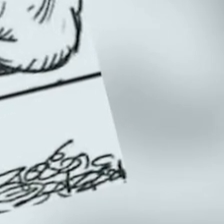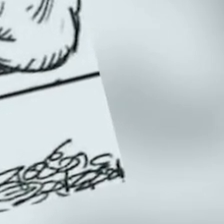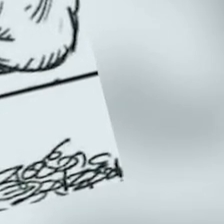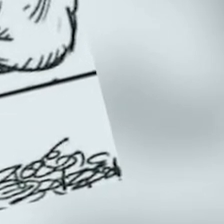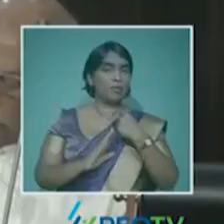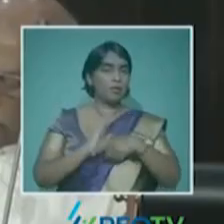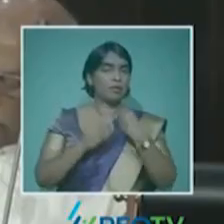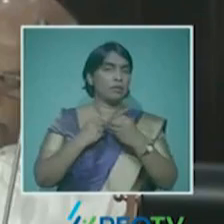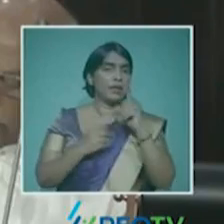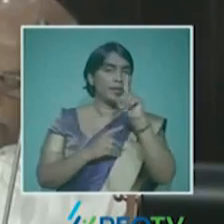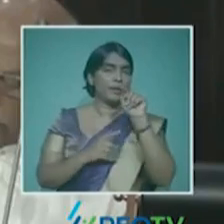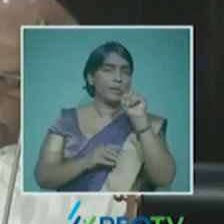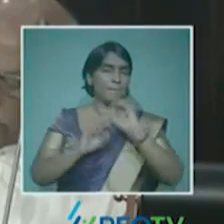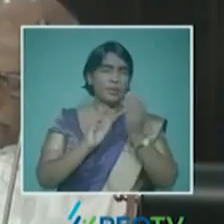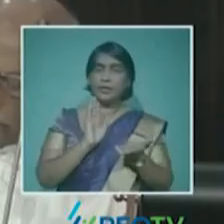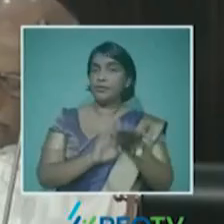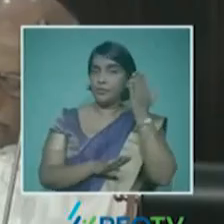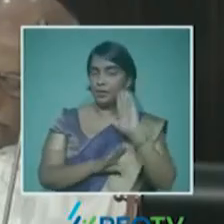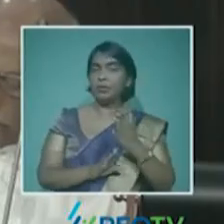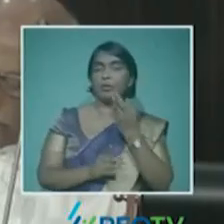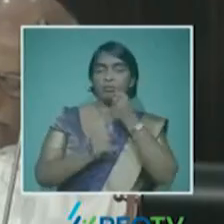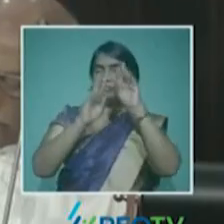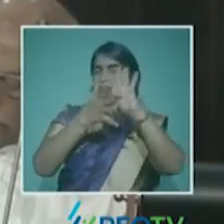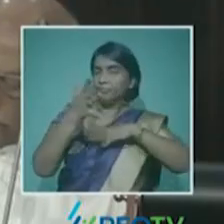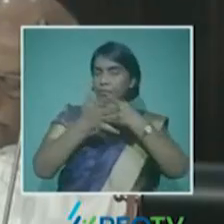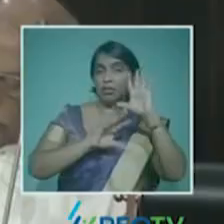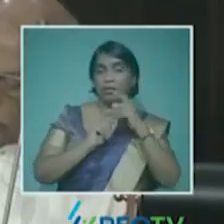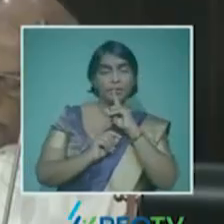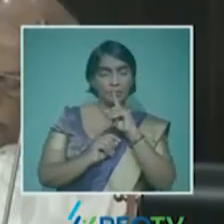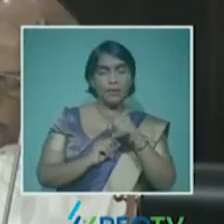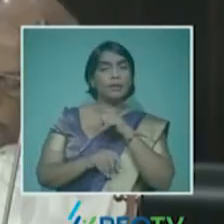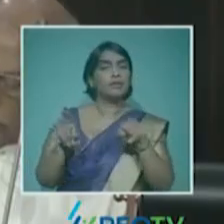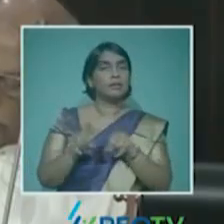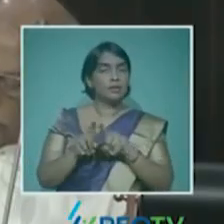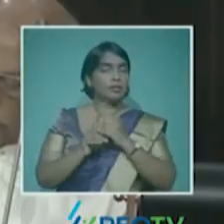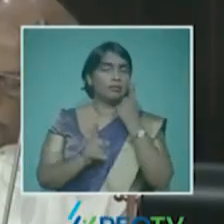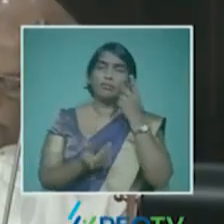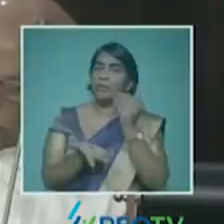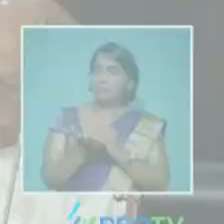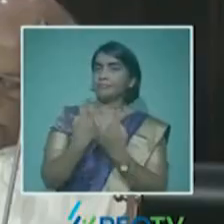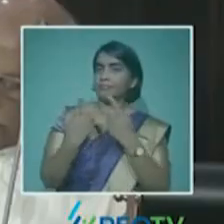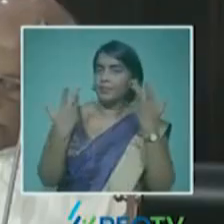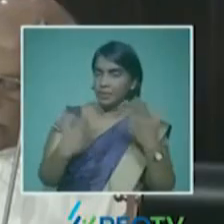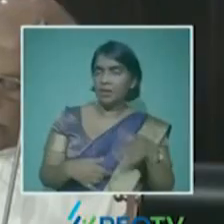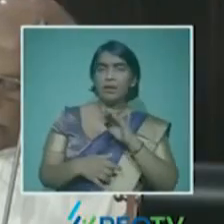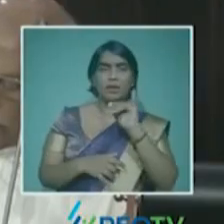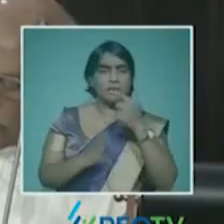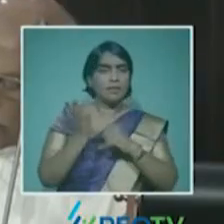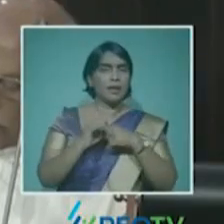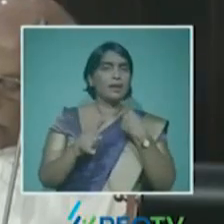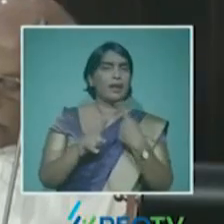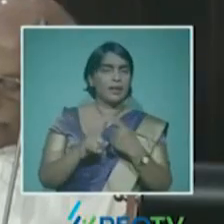ඔන්න අහගන්නකො, ලෝකේ වෙනත් රටවල ජනතාව වෙහෙස මහන්සි වී උපයන මුදල් අපි ණයට අරගෙන ඒවයින් කාලා බීලා